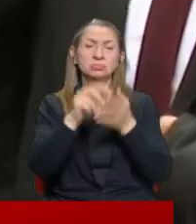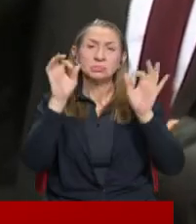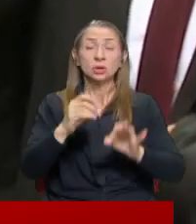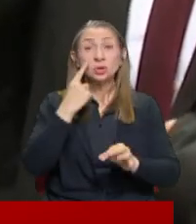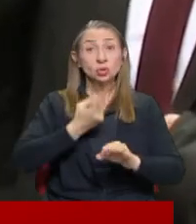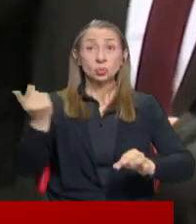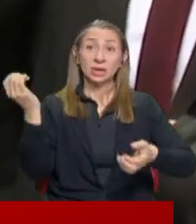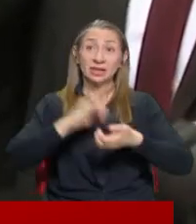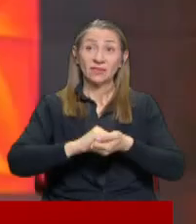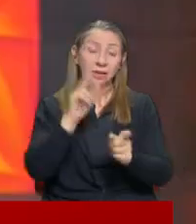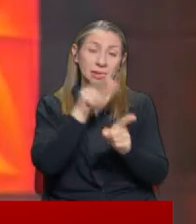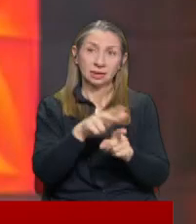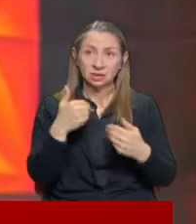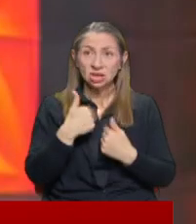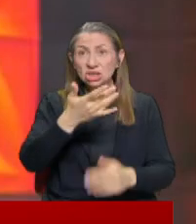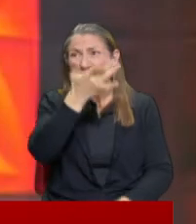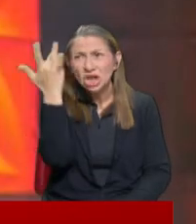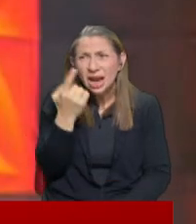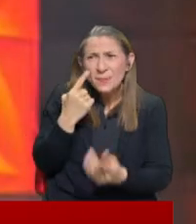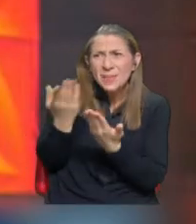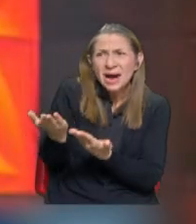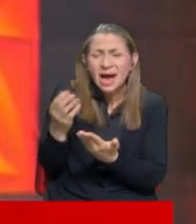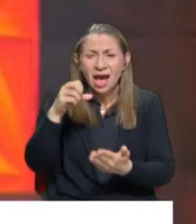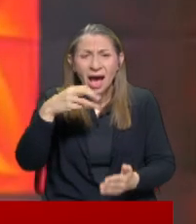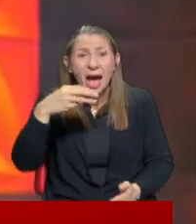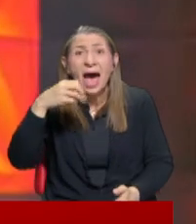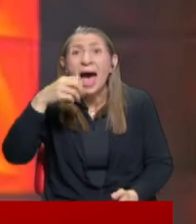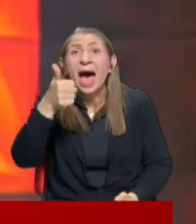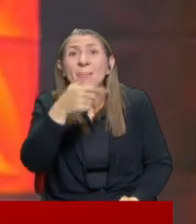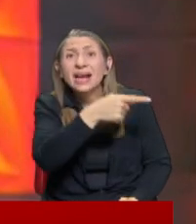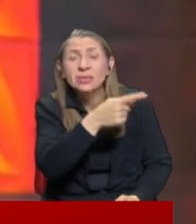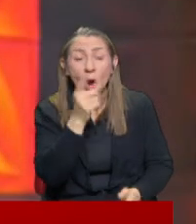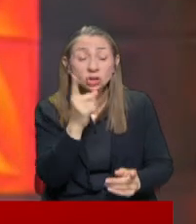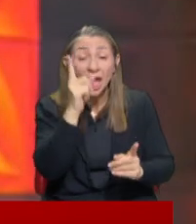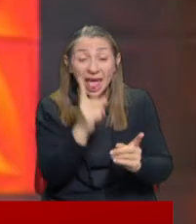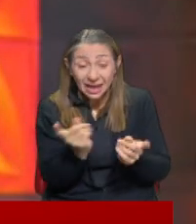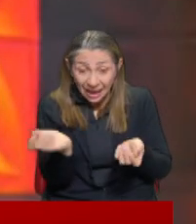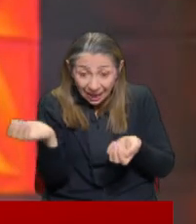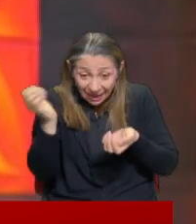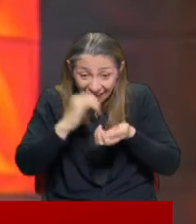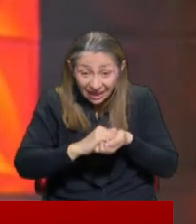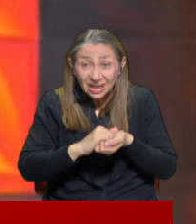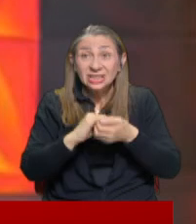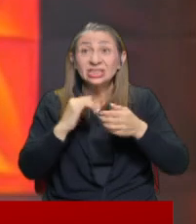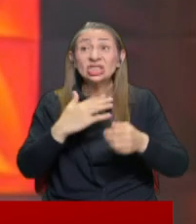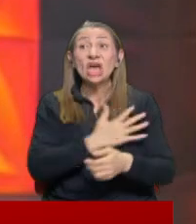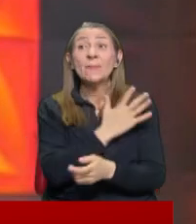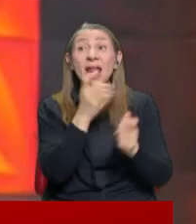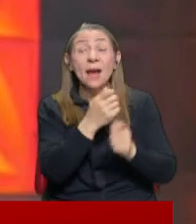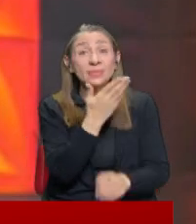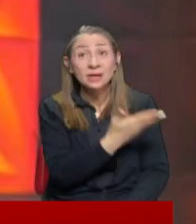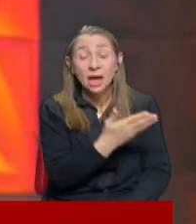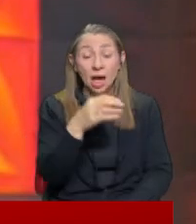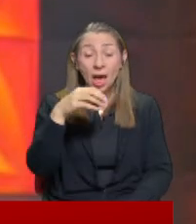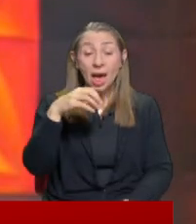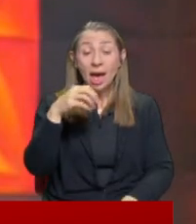Cumhur İttifakı'na katılmakla. Cahilliğe bakın. Erbakan Hoca ilk koalisyonunu CHP ile kurdu. Erbakan